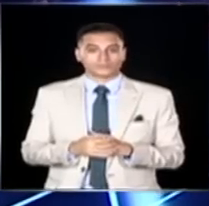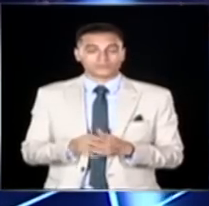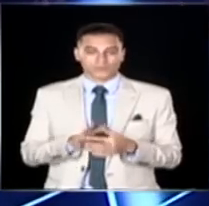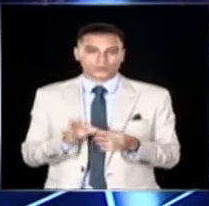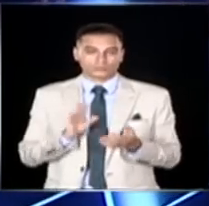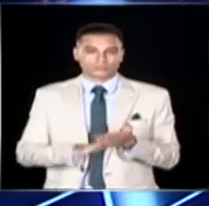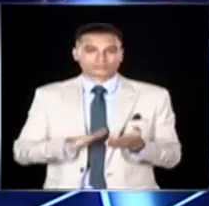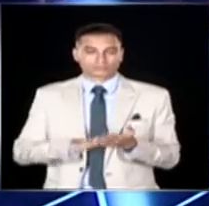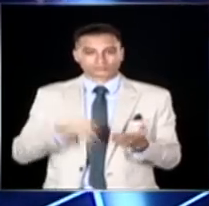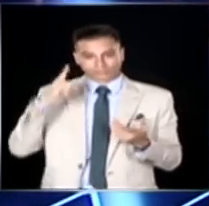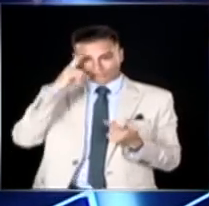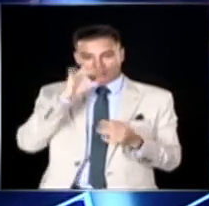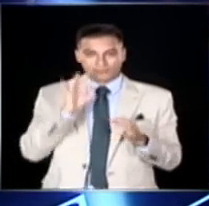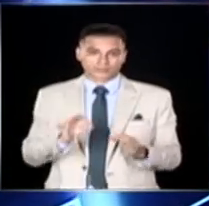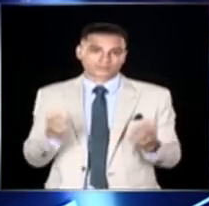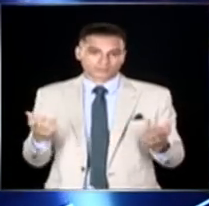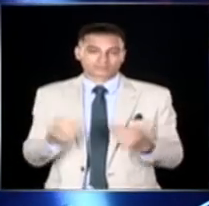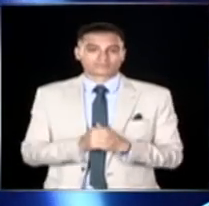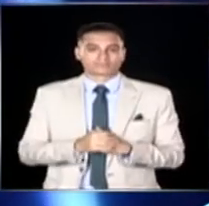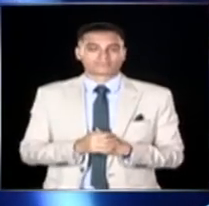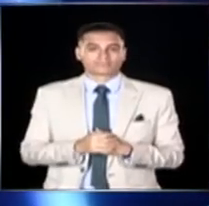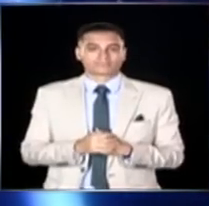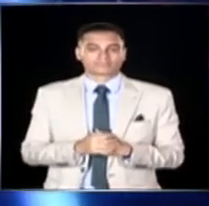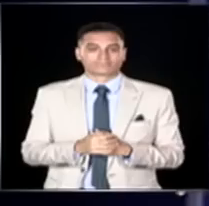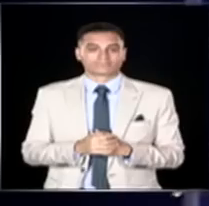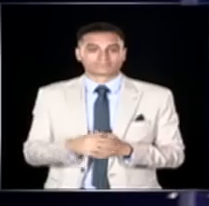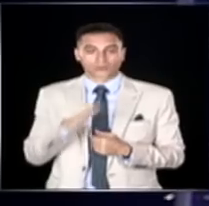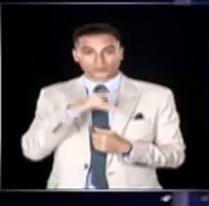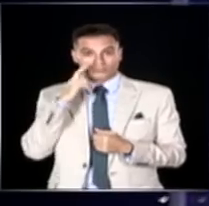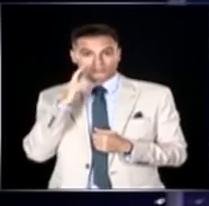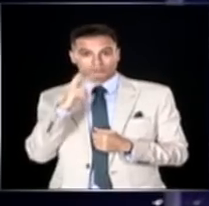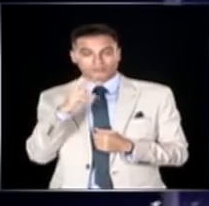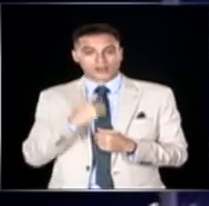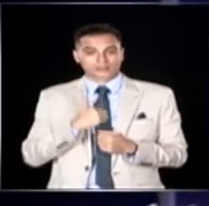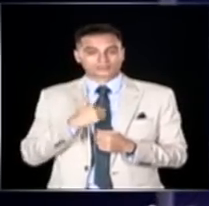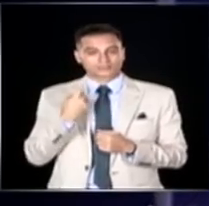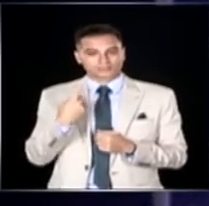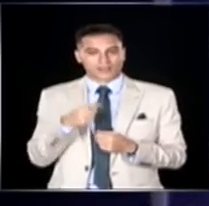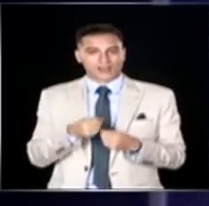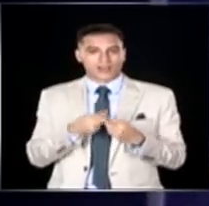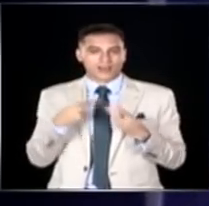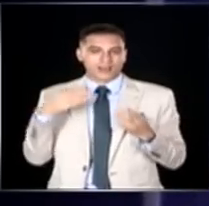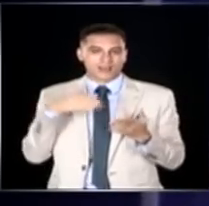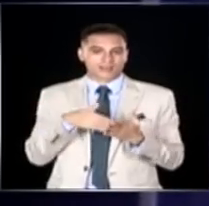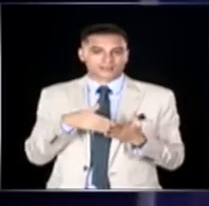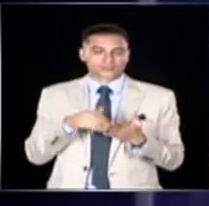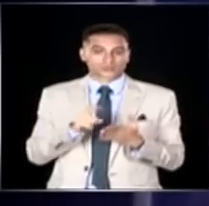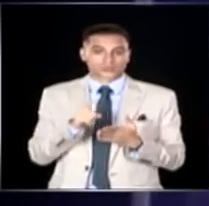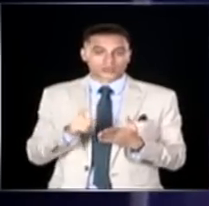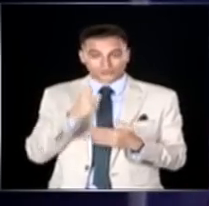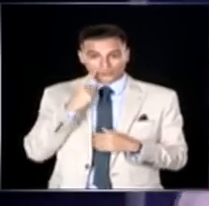موقف بقى متأزم جدا، زي ما توقعت المباراة بتنتهي مع السؤال